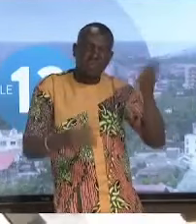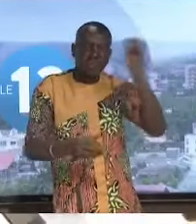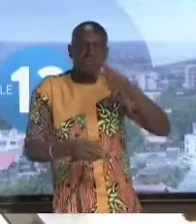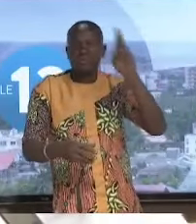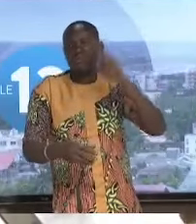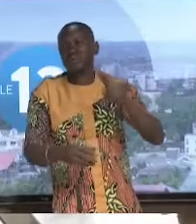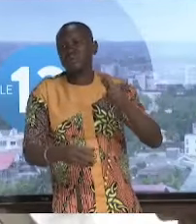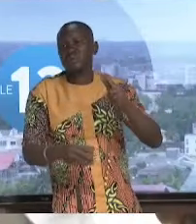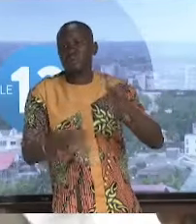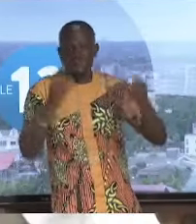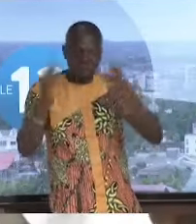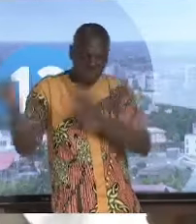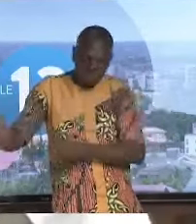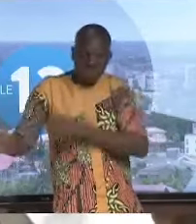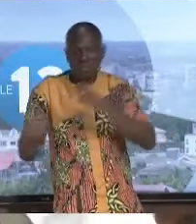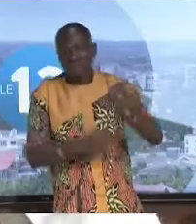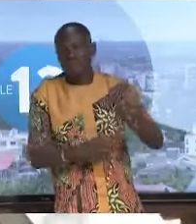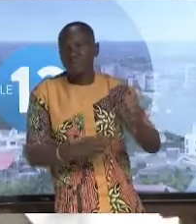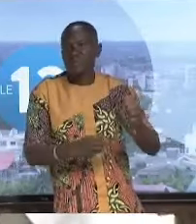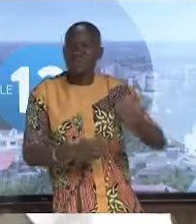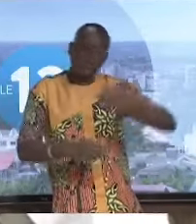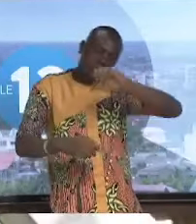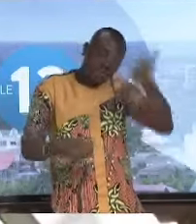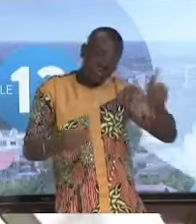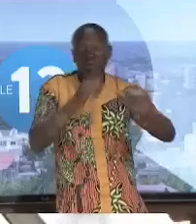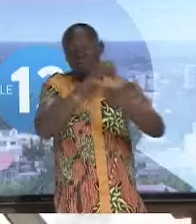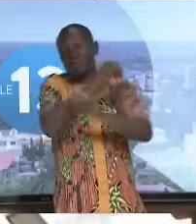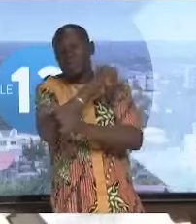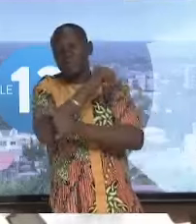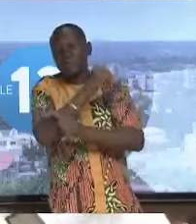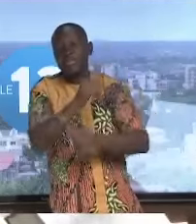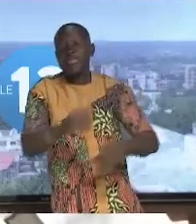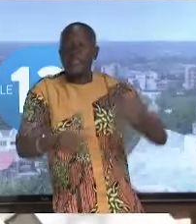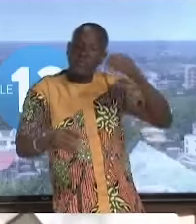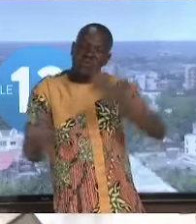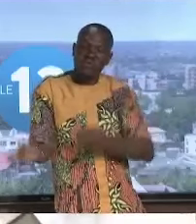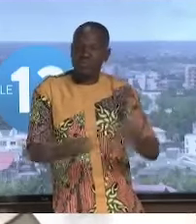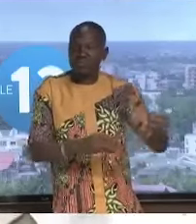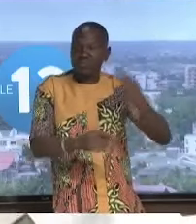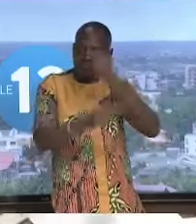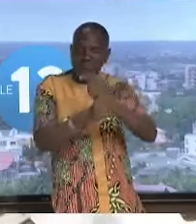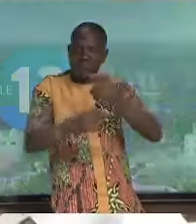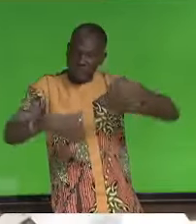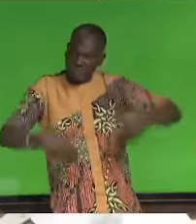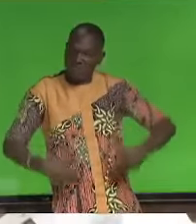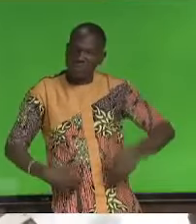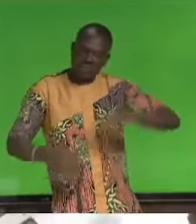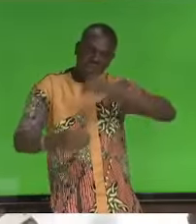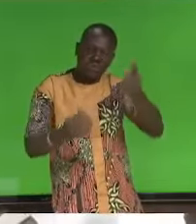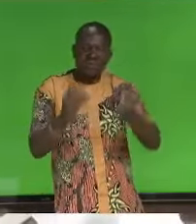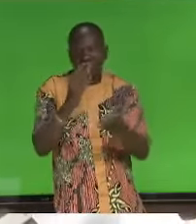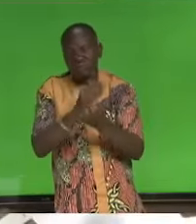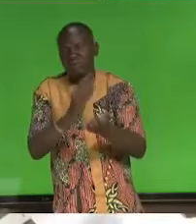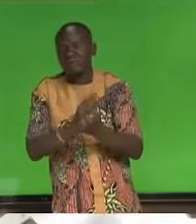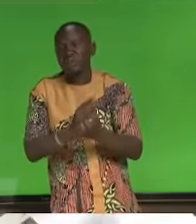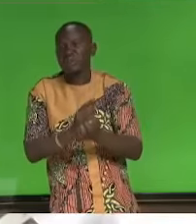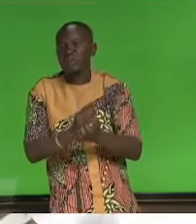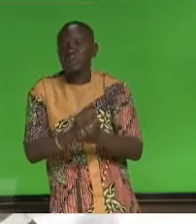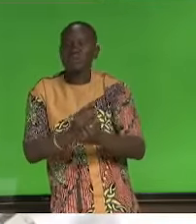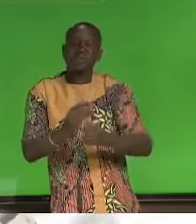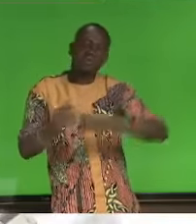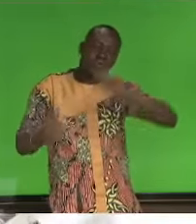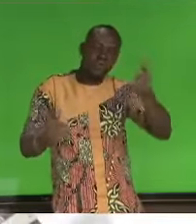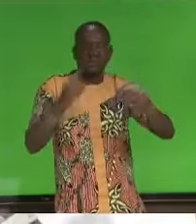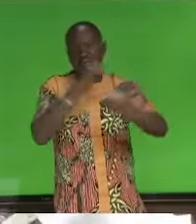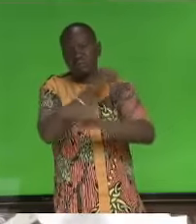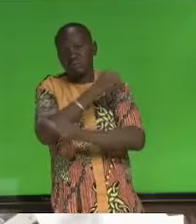on exporte, on va traiter ailleurs, on donne du travail aux jeunes ailleurs, on fait tourner l'économie ailleurs, et chez nous, rien